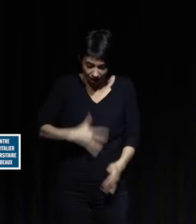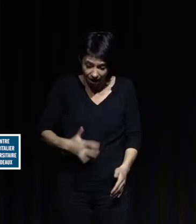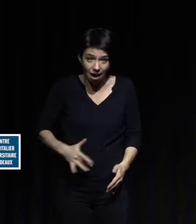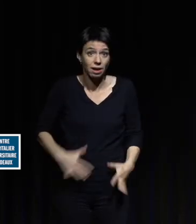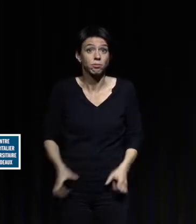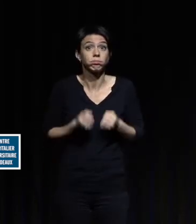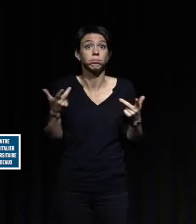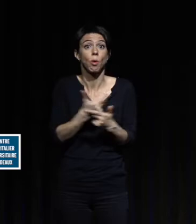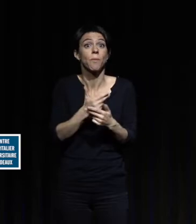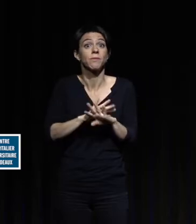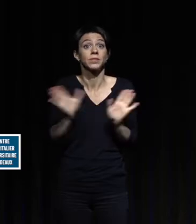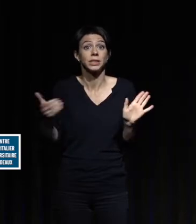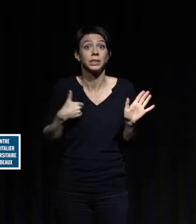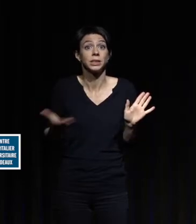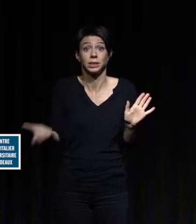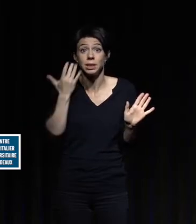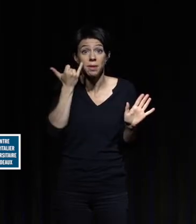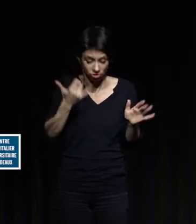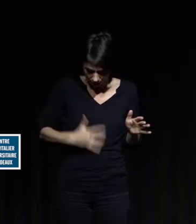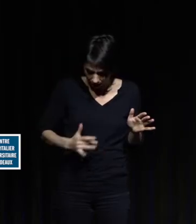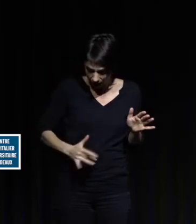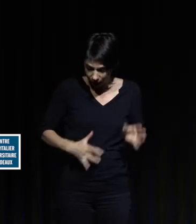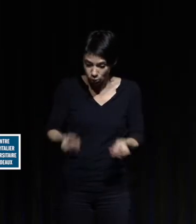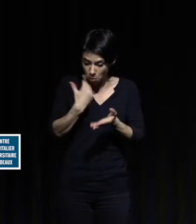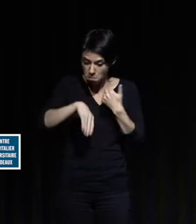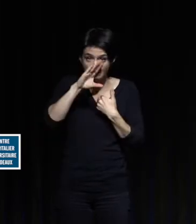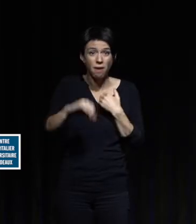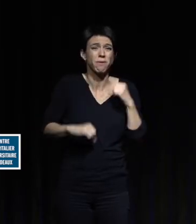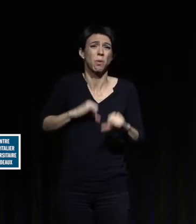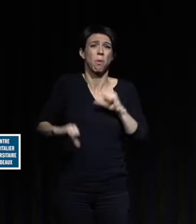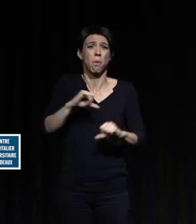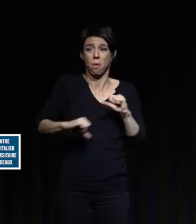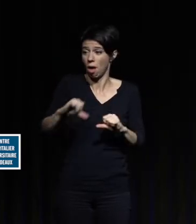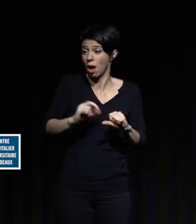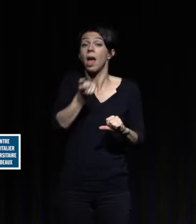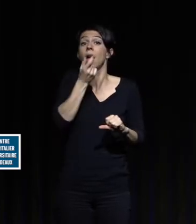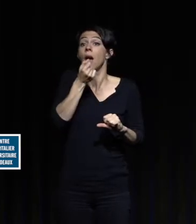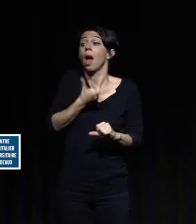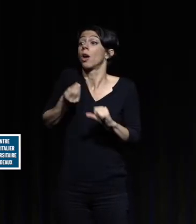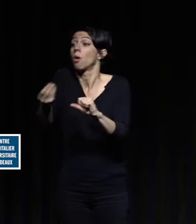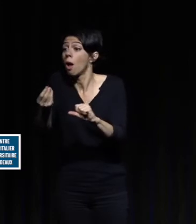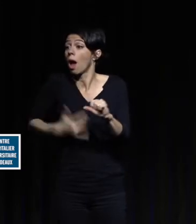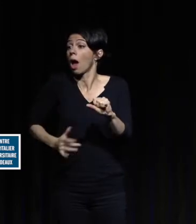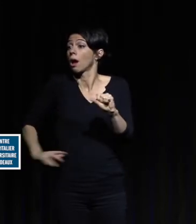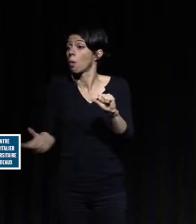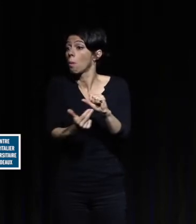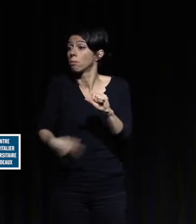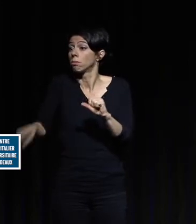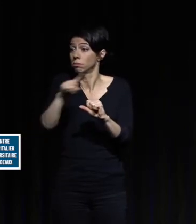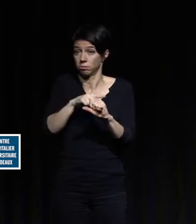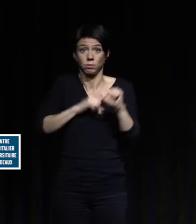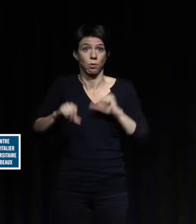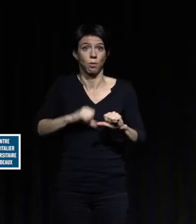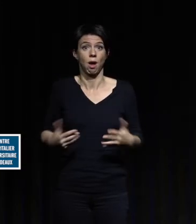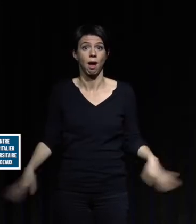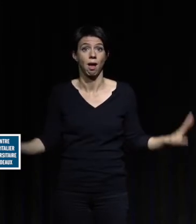des douleurs de règles, le fait de supprimer les règles lui arrangera ses symptômes. Donc on a une tendance à pas mal prescrire en continu, même si